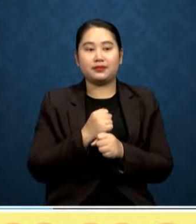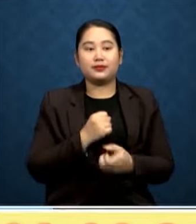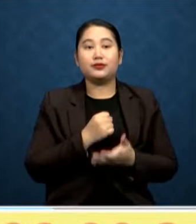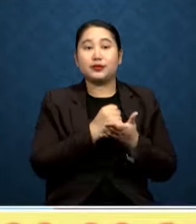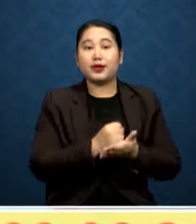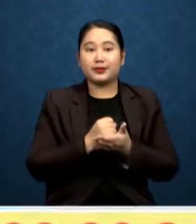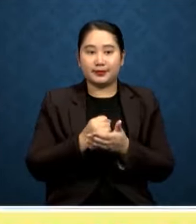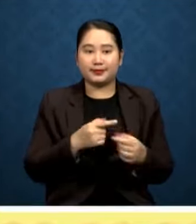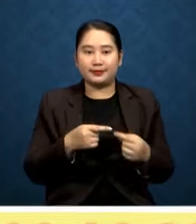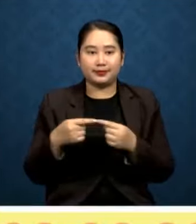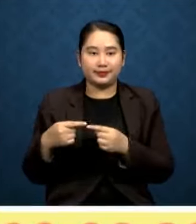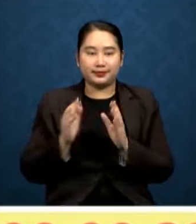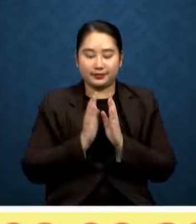เกี่ยวข้องต่อไปค่ะขอขอบคุณค่ะ